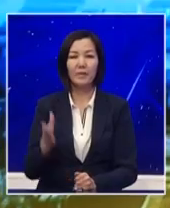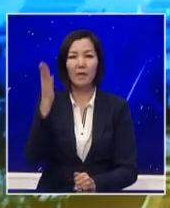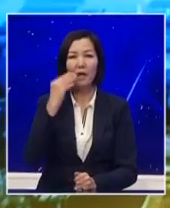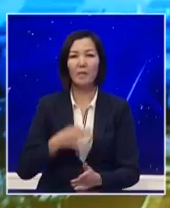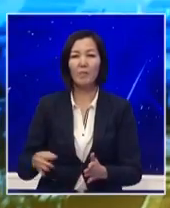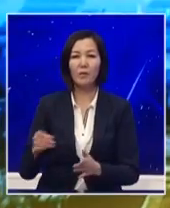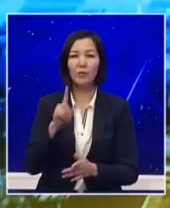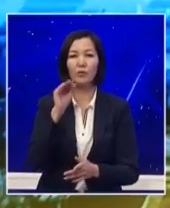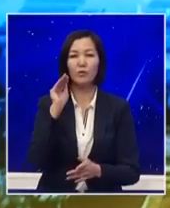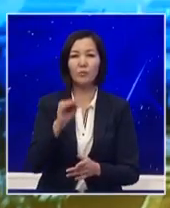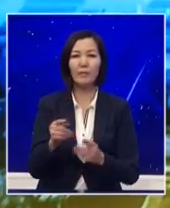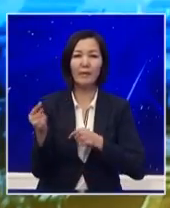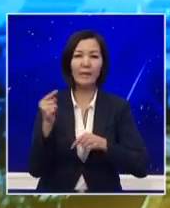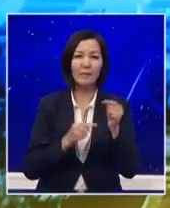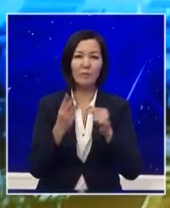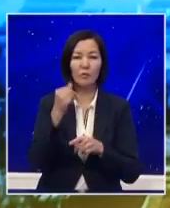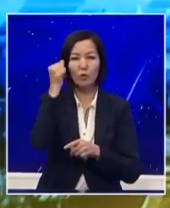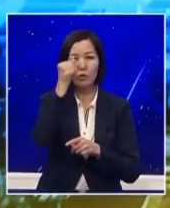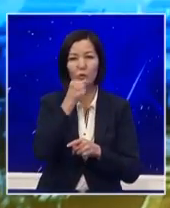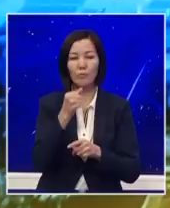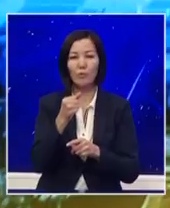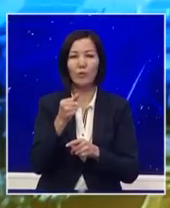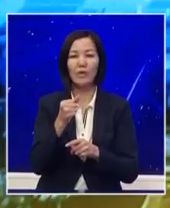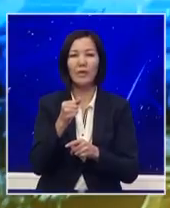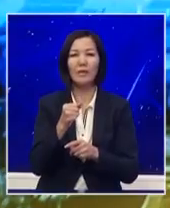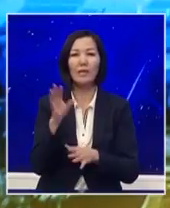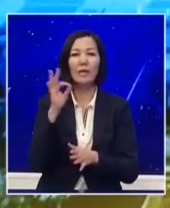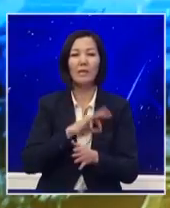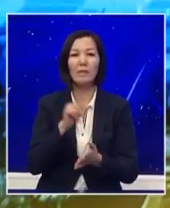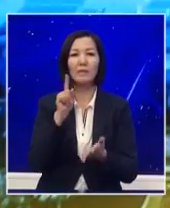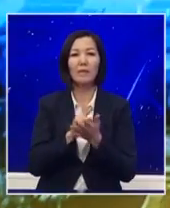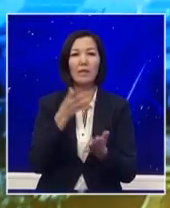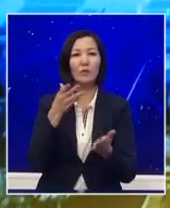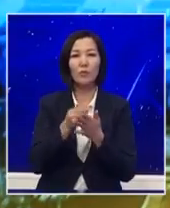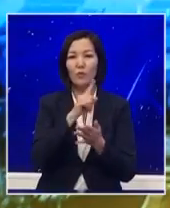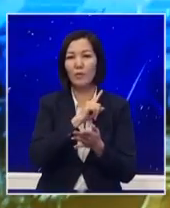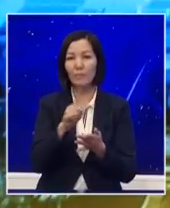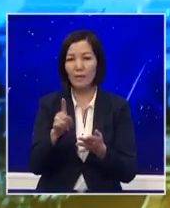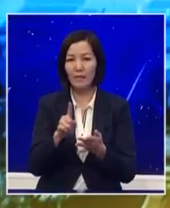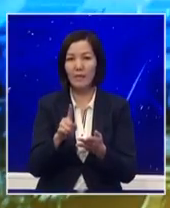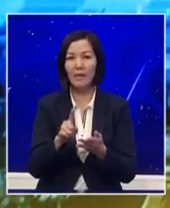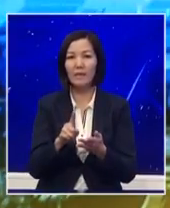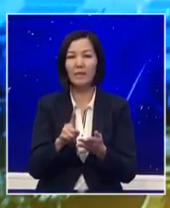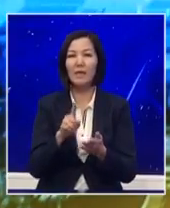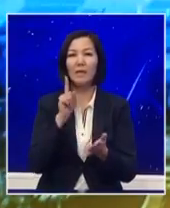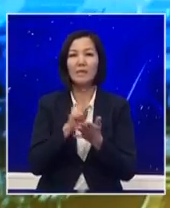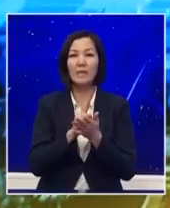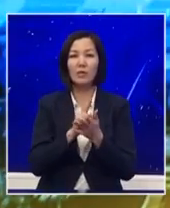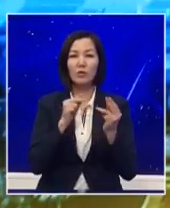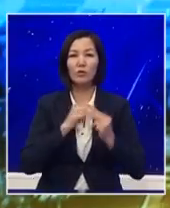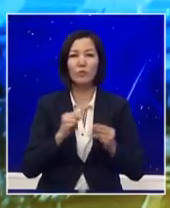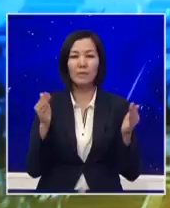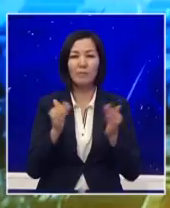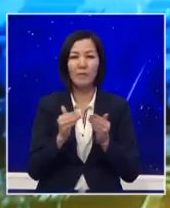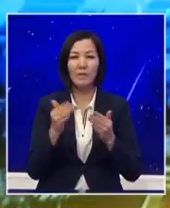Өңірімізде 100 мыңнан астам кәсіпкер 3 жыл бойы табыс салығын төлемейді. Жеңілдіктегі арнаулы салық режимі бойынша жұмыс істейтін микро